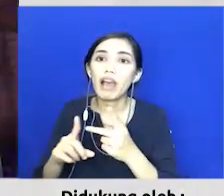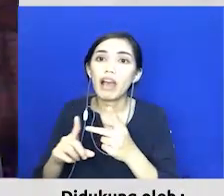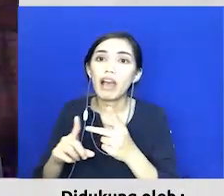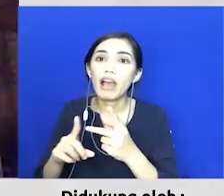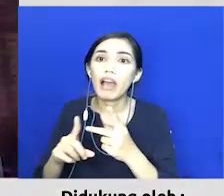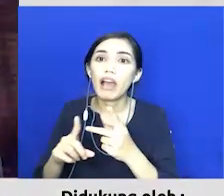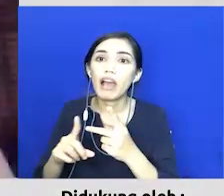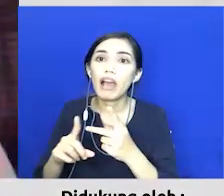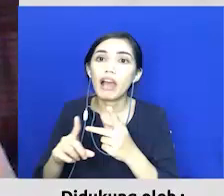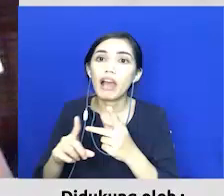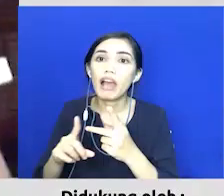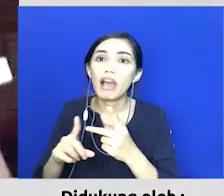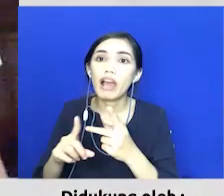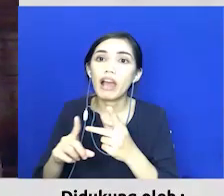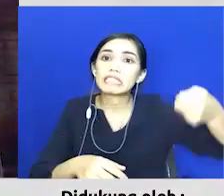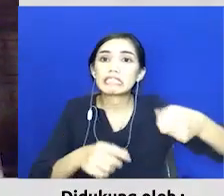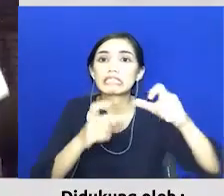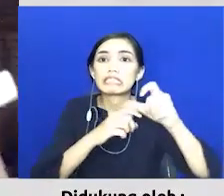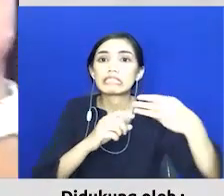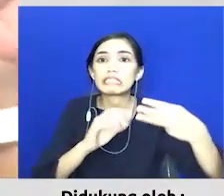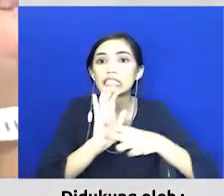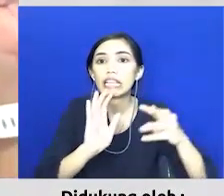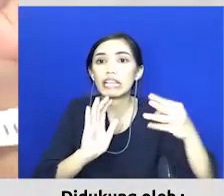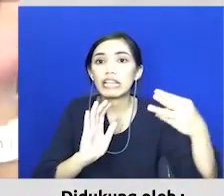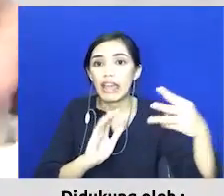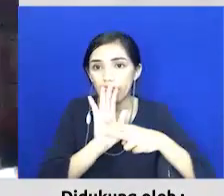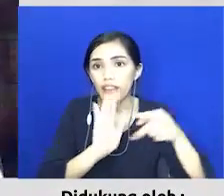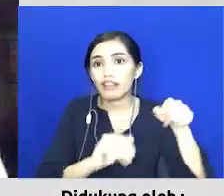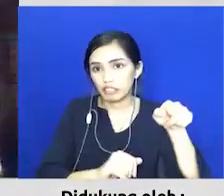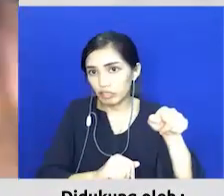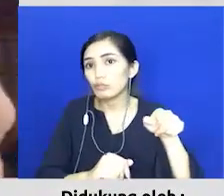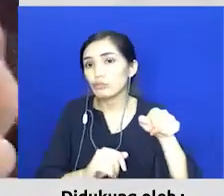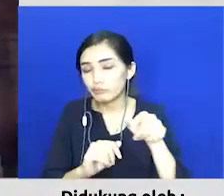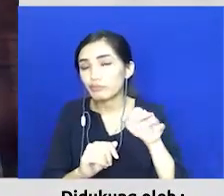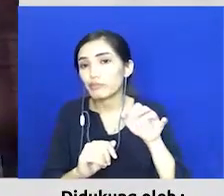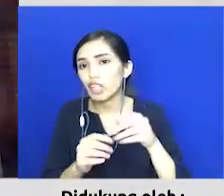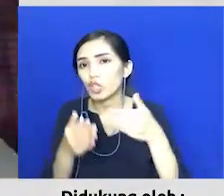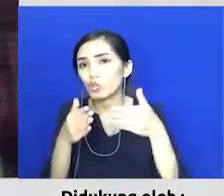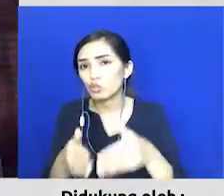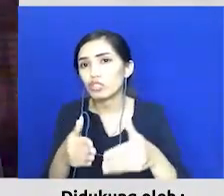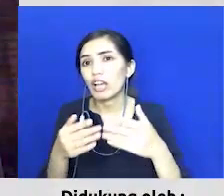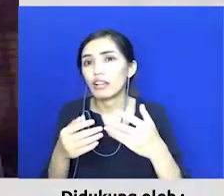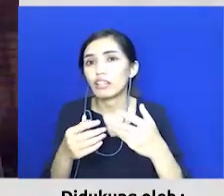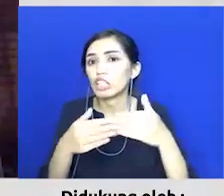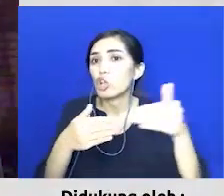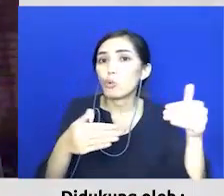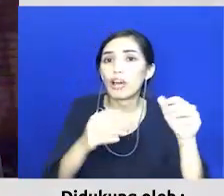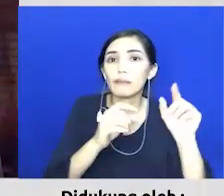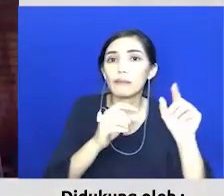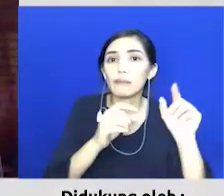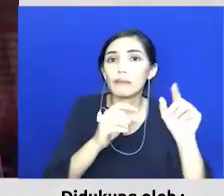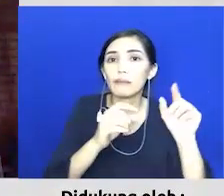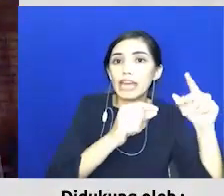Perfini, karena Perfini itu dulu dianggap yang nyeni-nyeni dan serius-serius itu kerjaannya Perfini. Kita tuh di bagian yang pinggir-pinggir aja